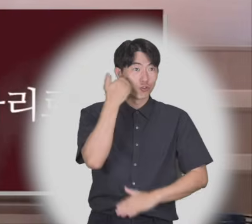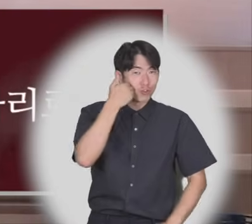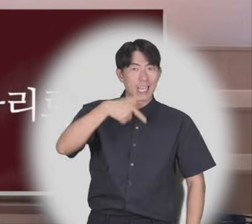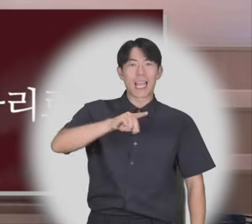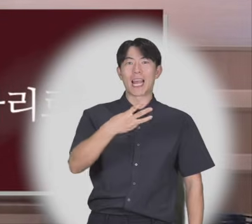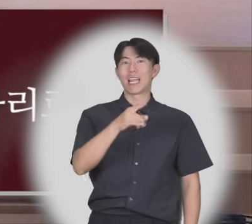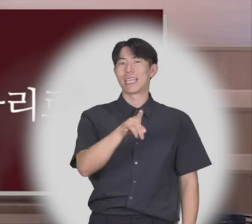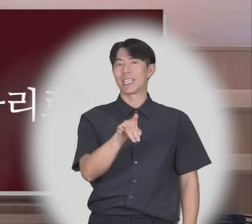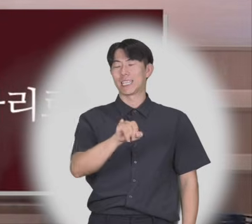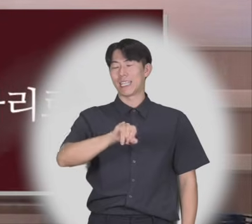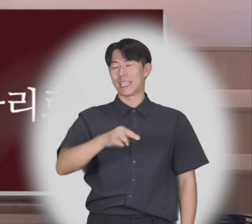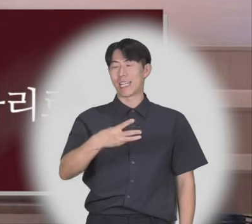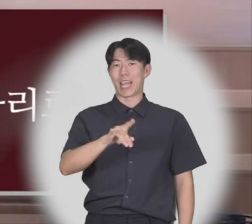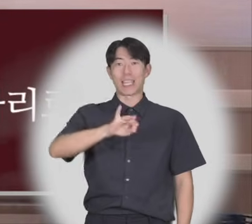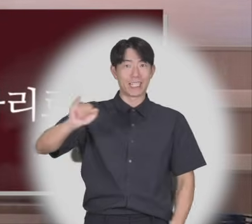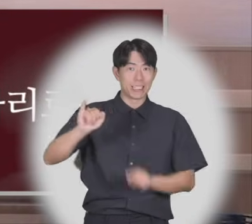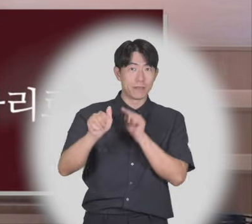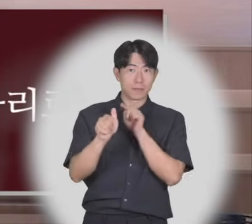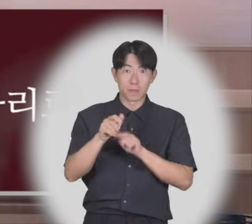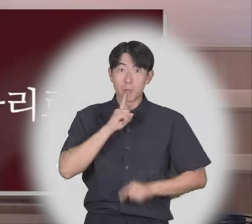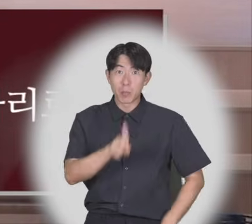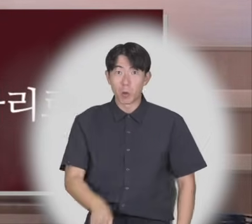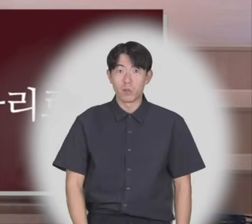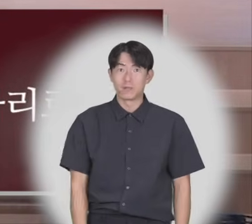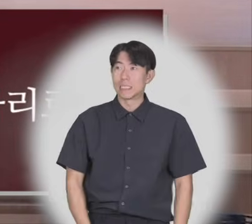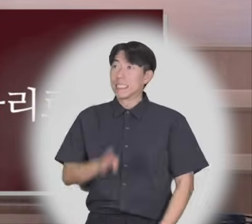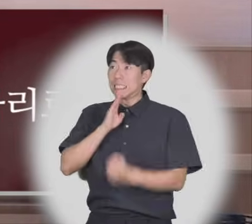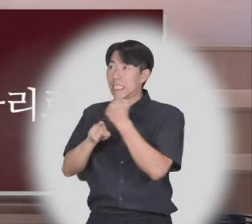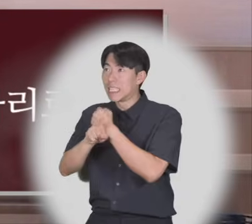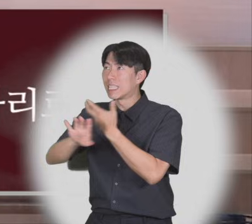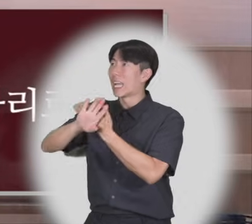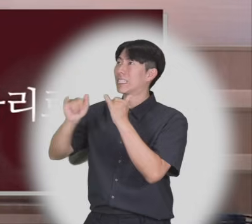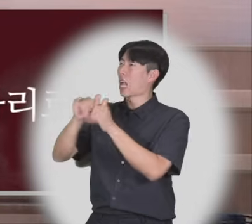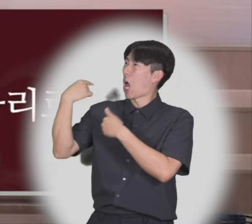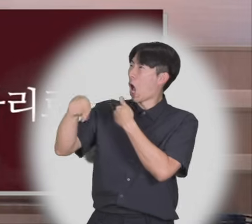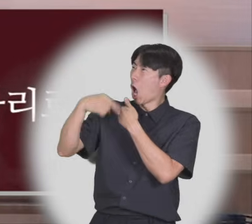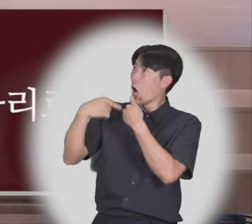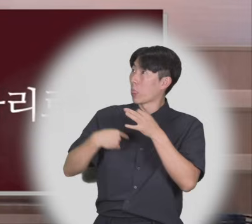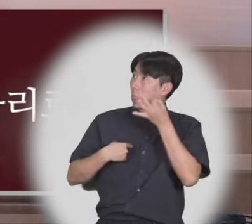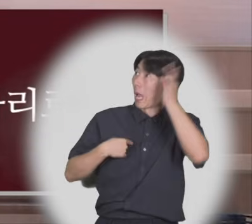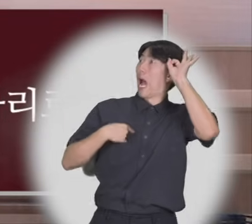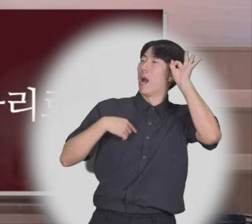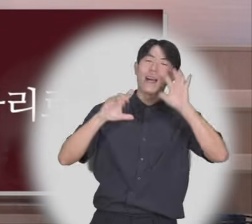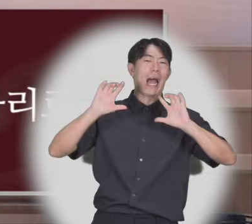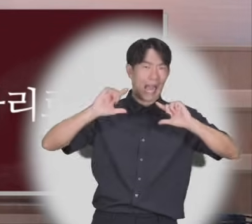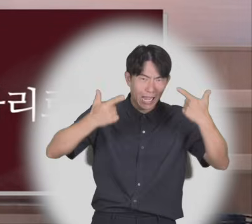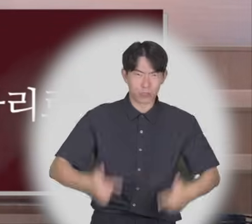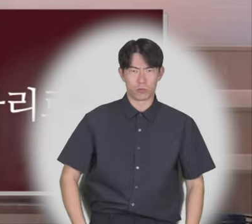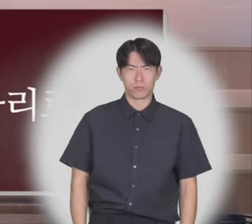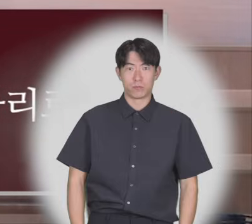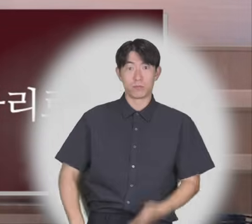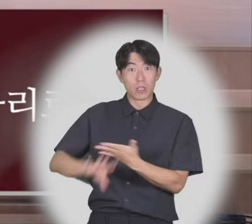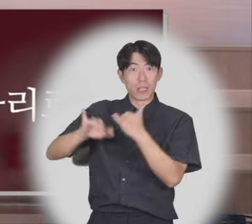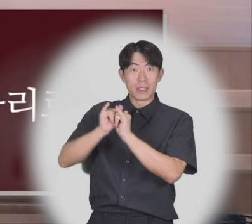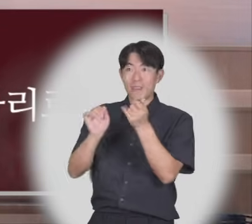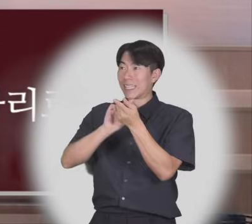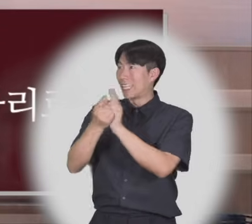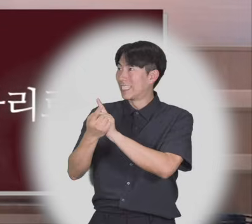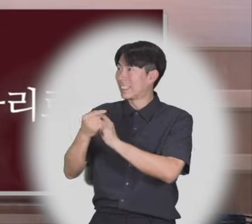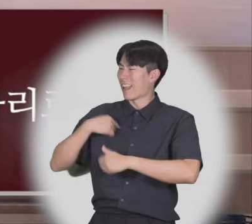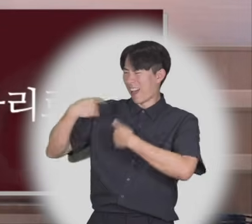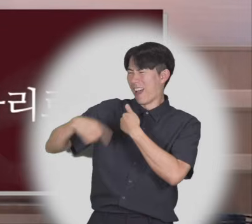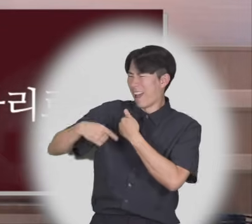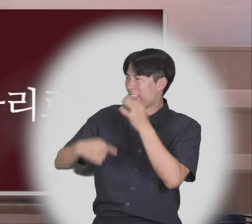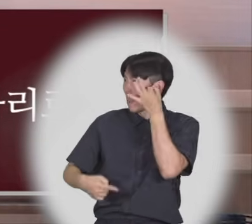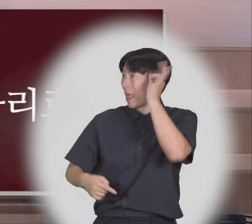진리는 남이 대신 깨닫게 해줄 수는 없다. 진리라고 하는 것은 다른 사람이 대신 깨닫게 할 수는